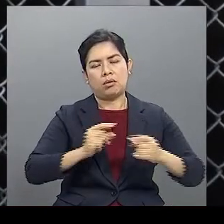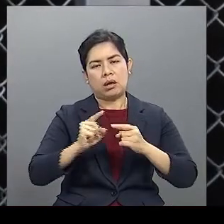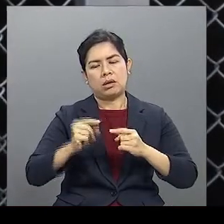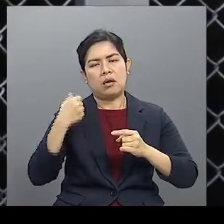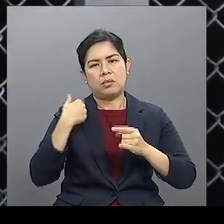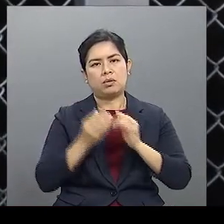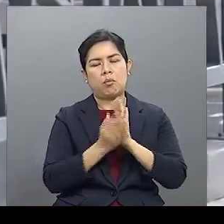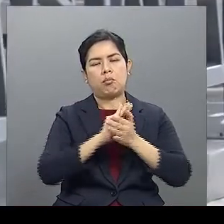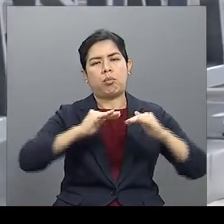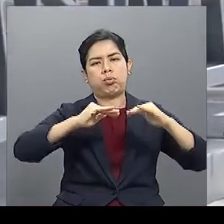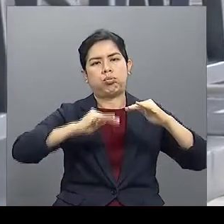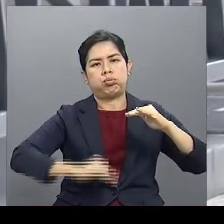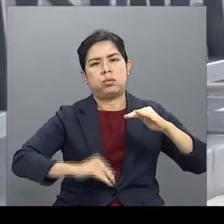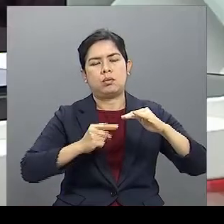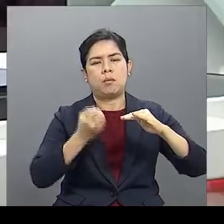จค่ะ